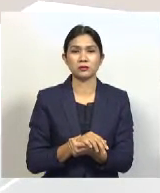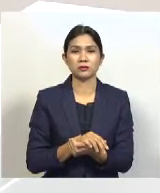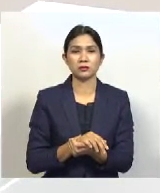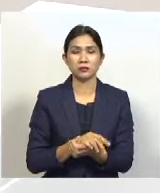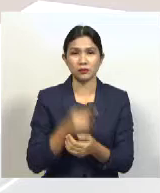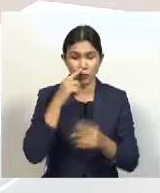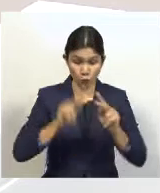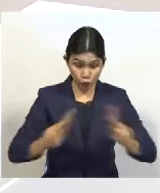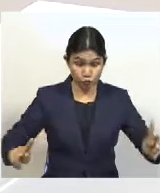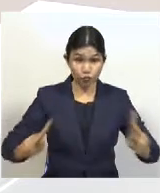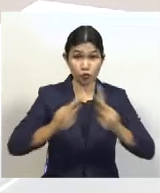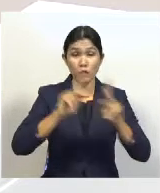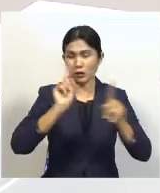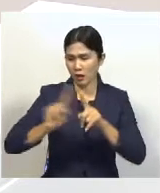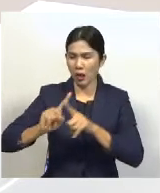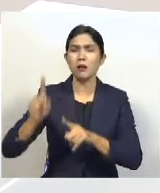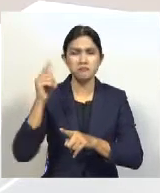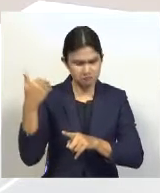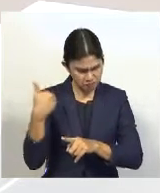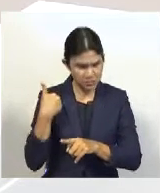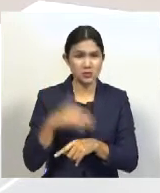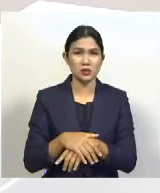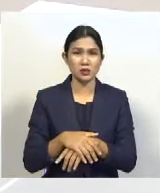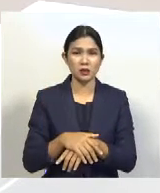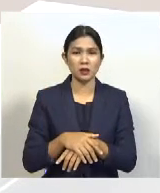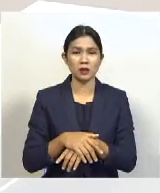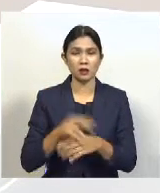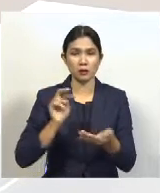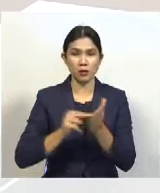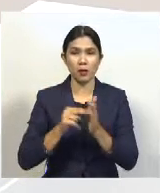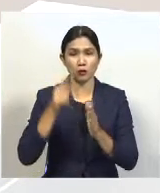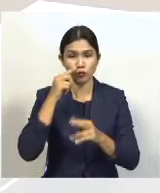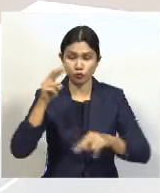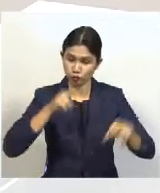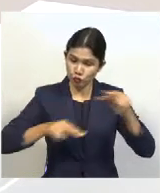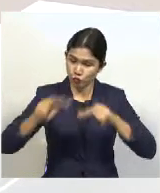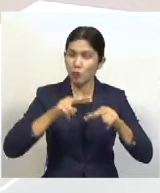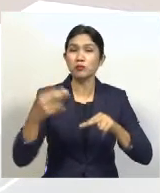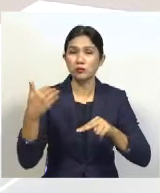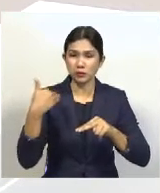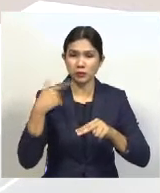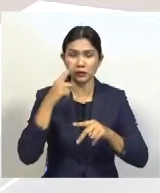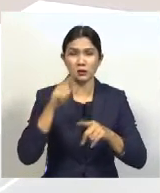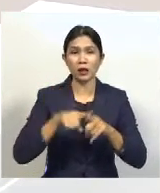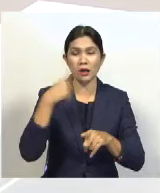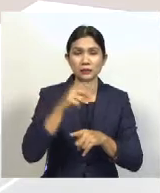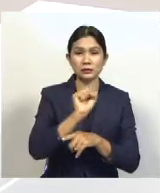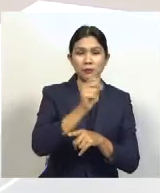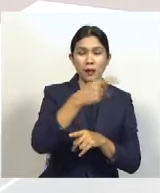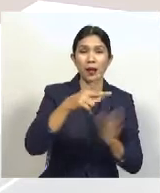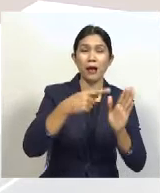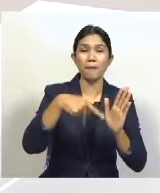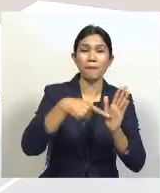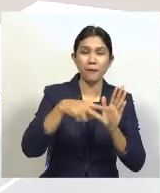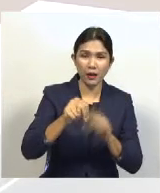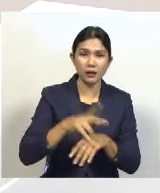ไหมทุกกระทรวงต้องมีแผนงานอย่างนี้ทั้งหมดเพราะถ้าทำโครงการมาเขาจะมีการตรวจสอบโดยสภาพัฒน์โดย